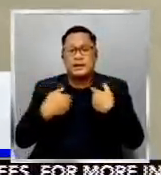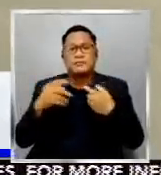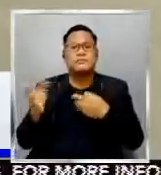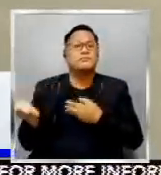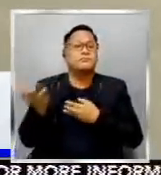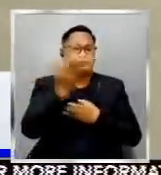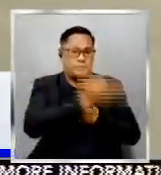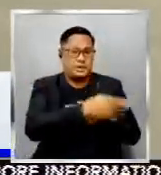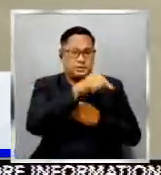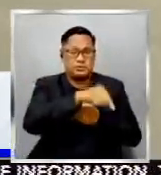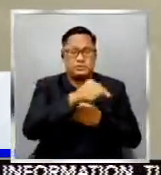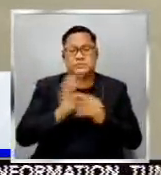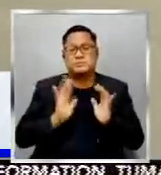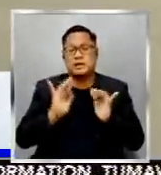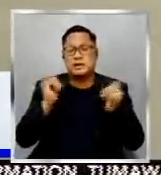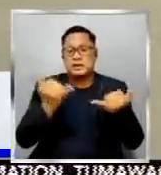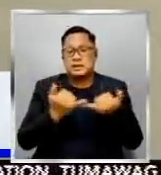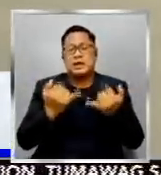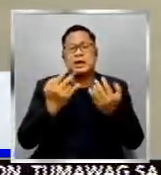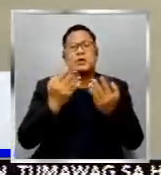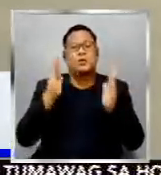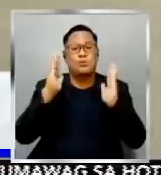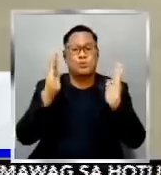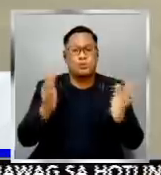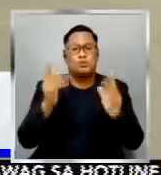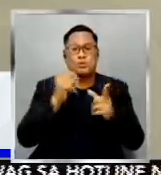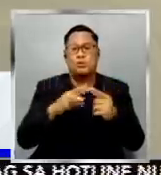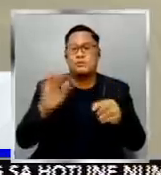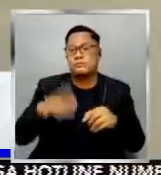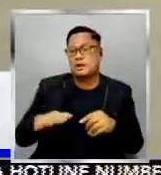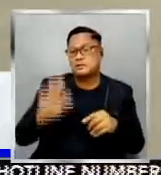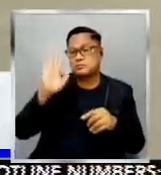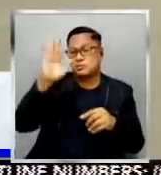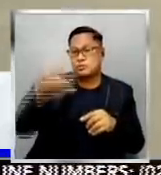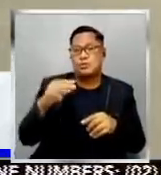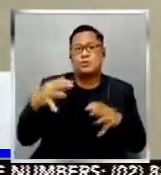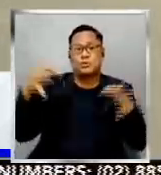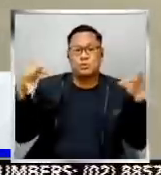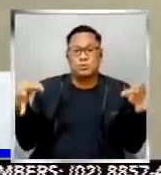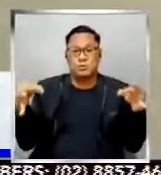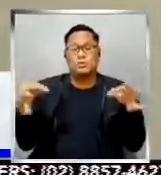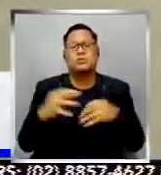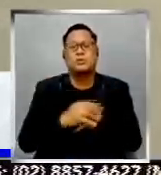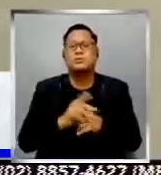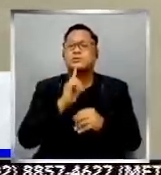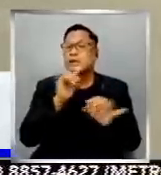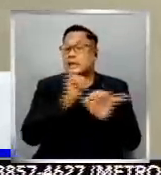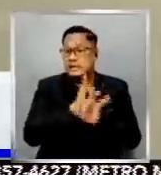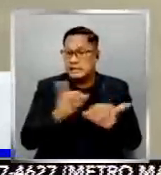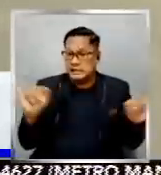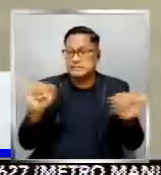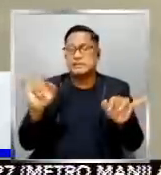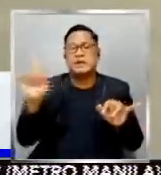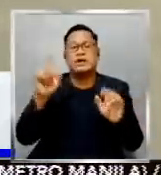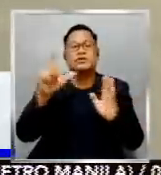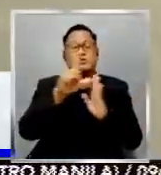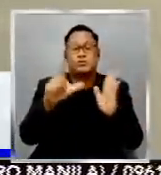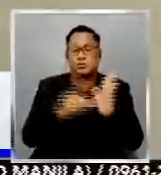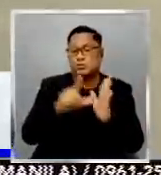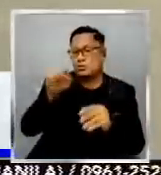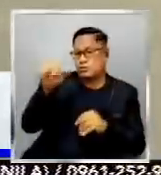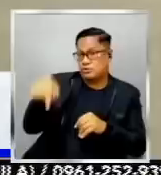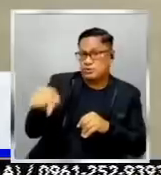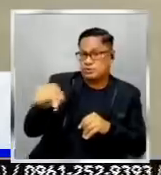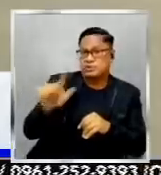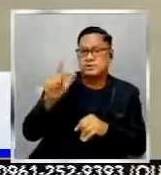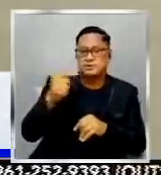basketball court. Pero dapat ang parusa ay alinsunod din sa umiiral na ordinansa sa lungsod gaya ng multa, community service o